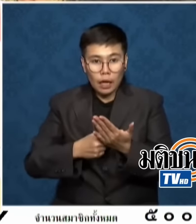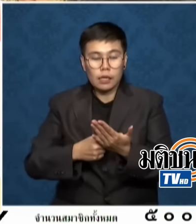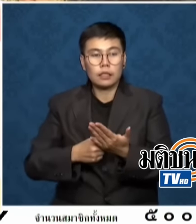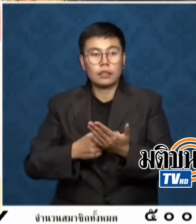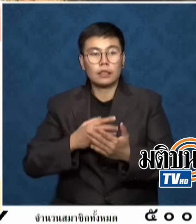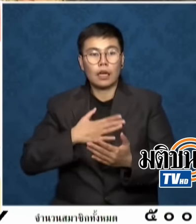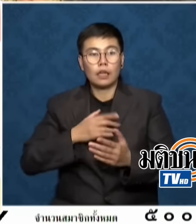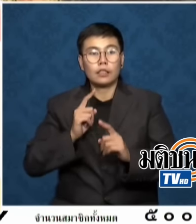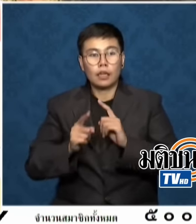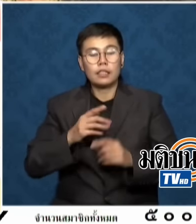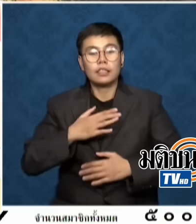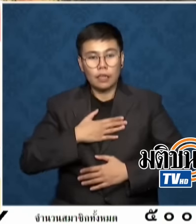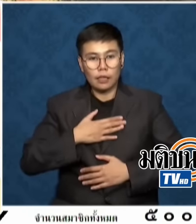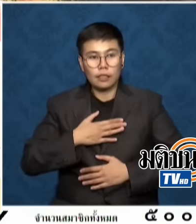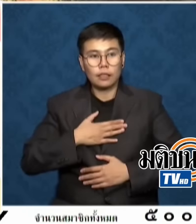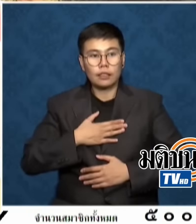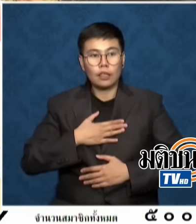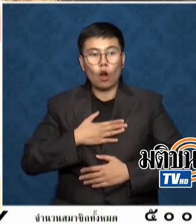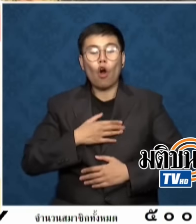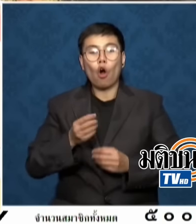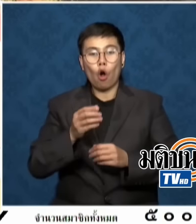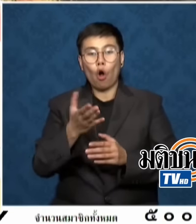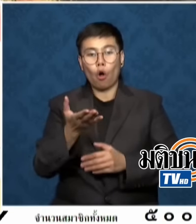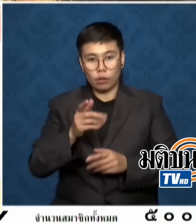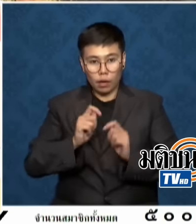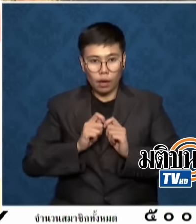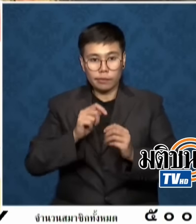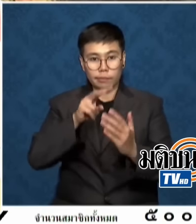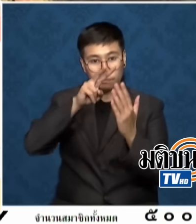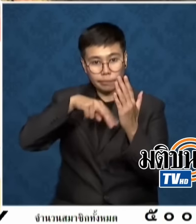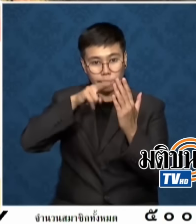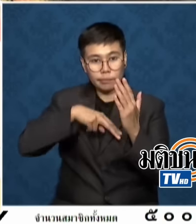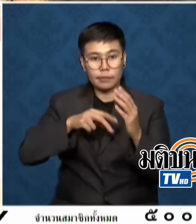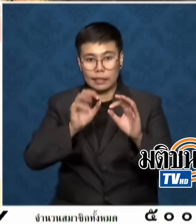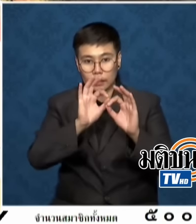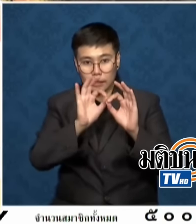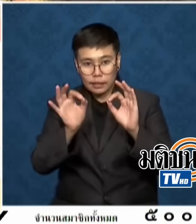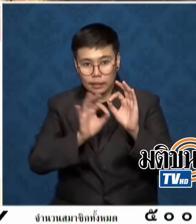ดิฉันขออ่านถ้อยคำที่ดิฉันเขียนมา